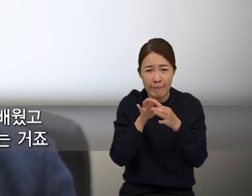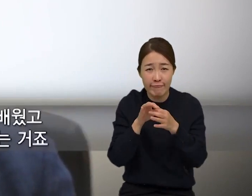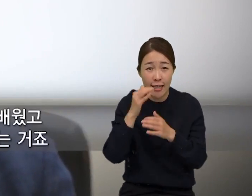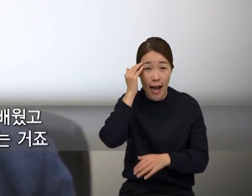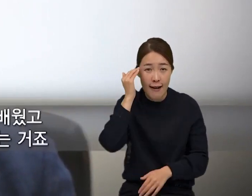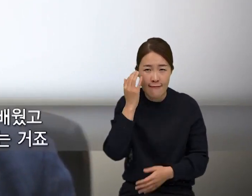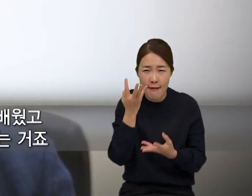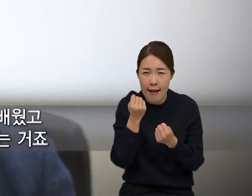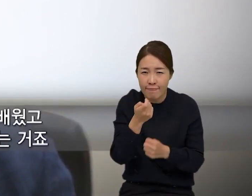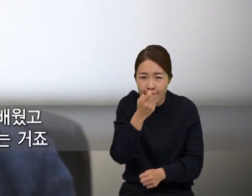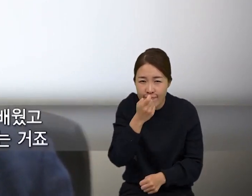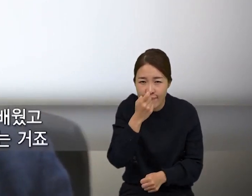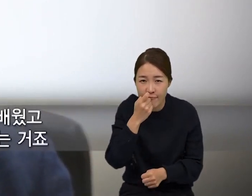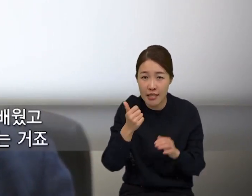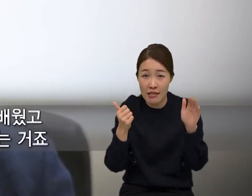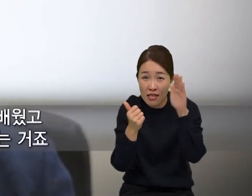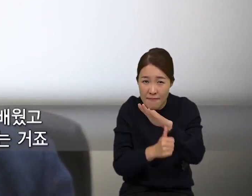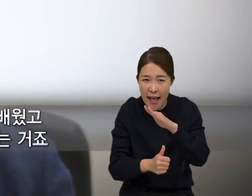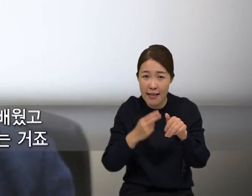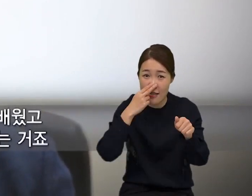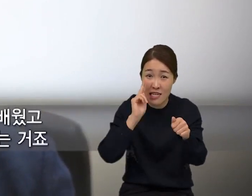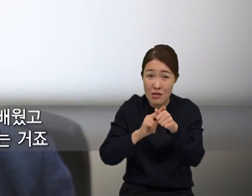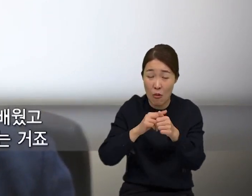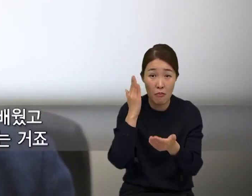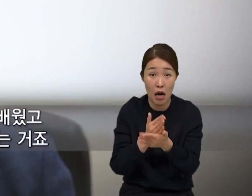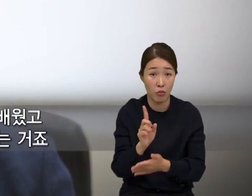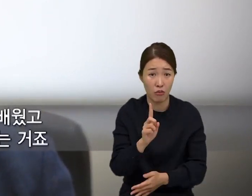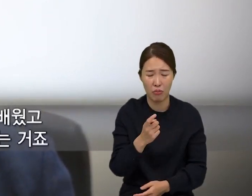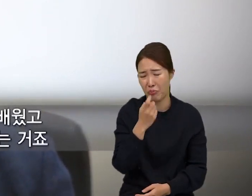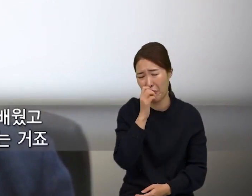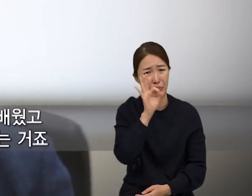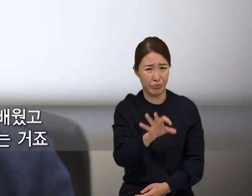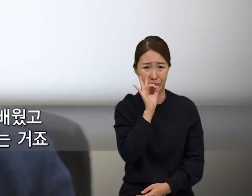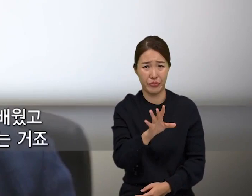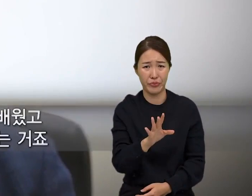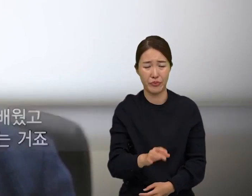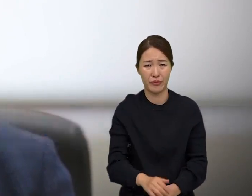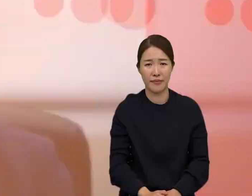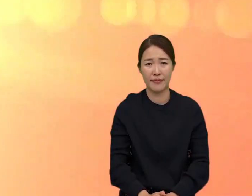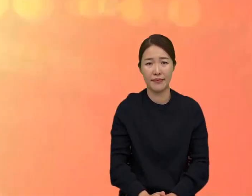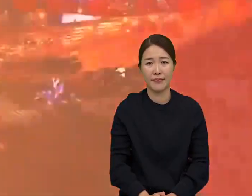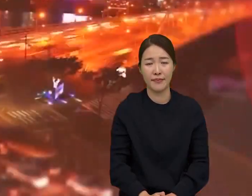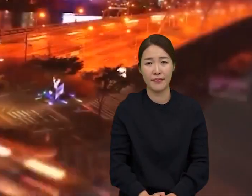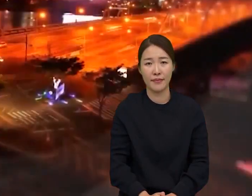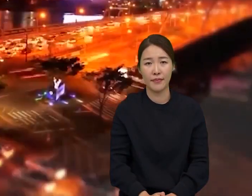통해서 한국이 많은 것을 배우고 실패나 시도 없이는 배울 수 없는 거죠.